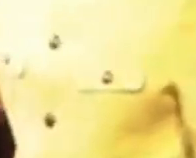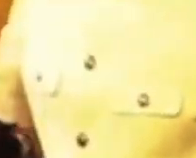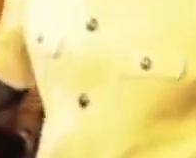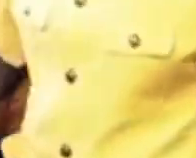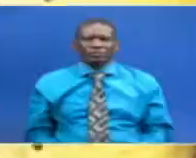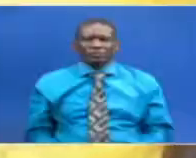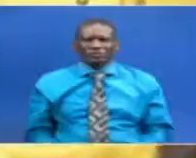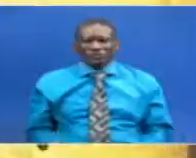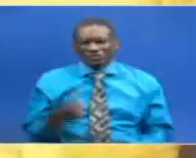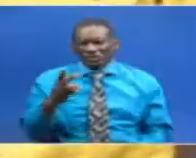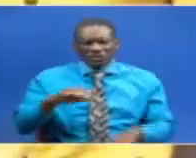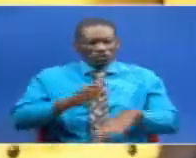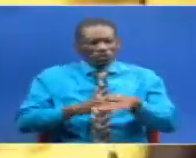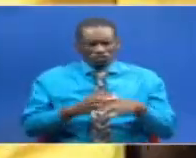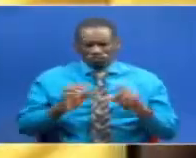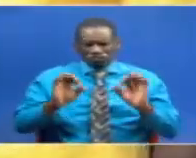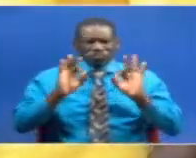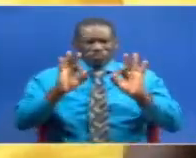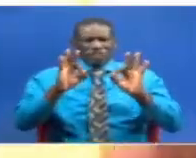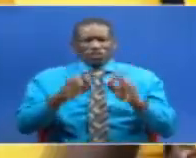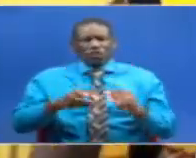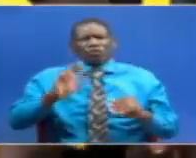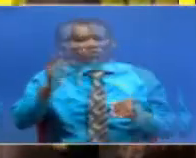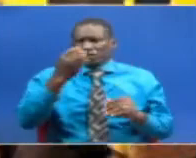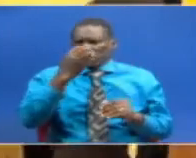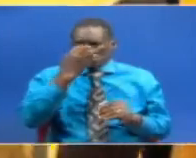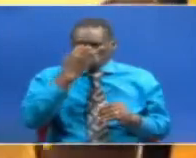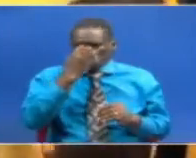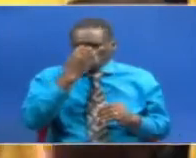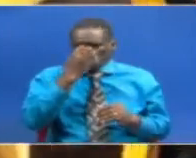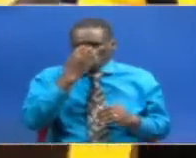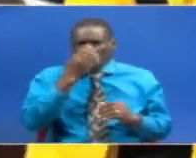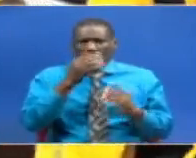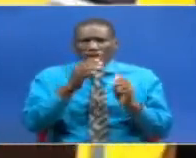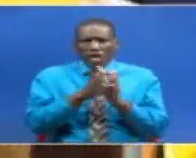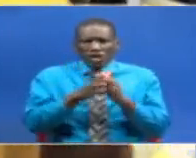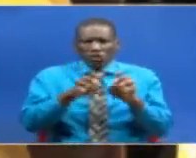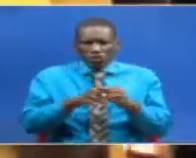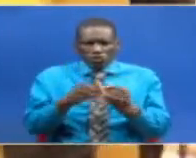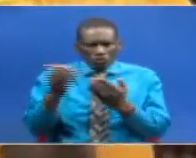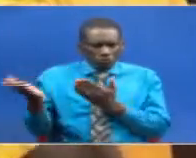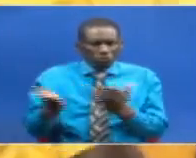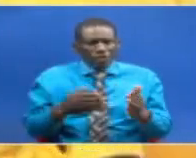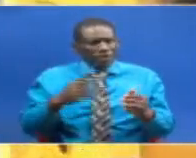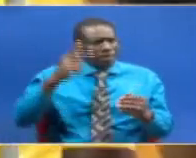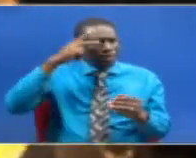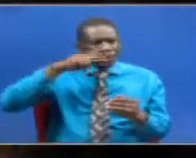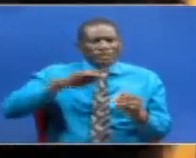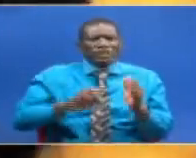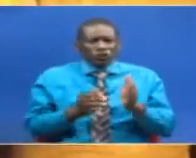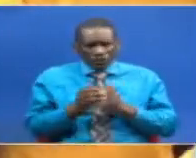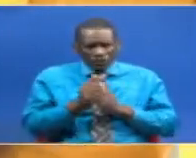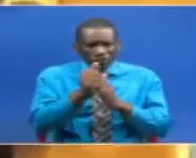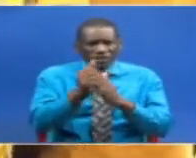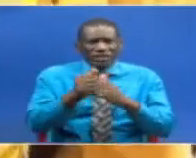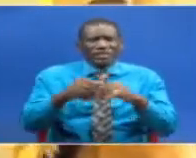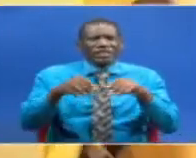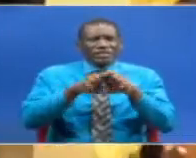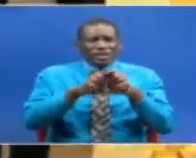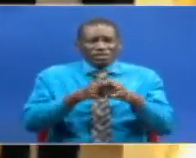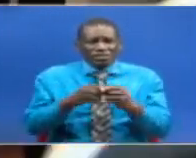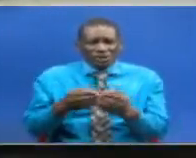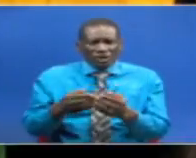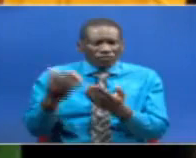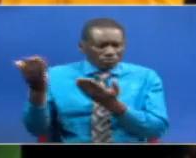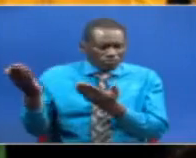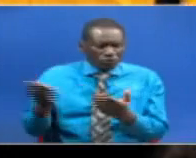Muonekano wa kupendeza kwa Rais William Ruto, mbali na kukarabati sera za uongozi, pia amekarabati mtindo wa